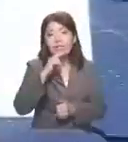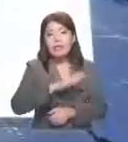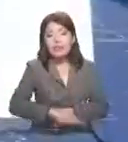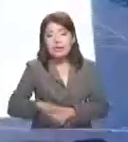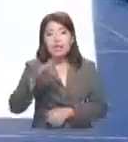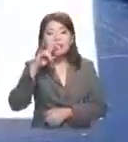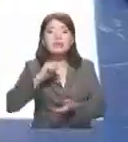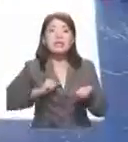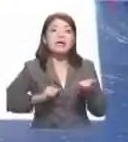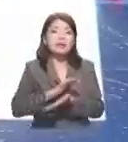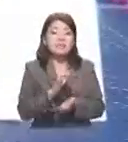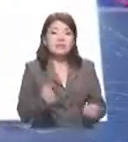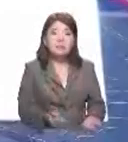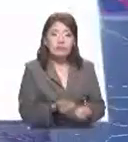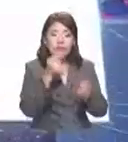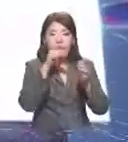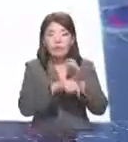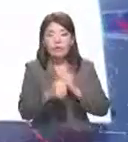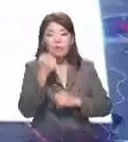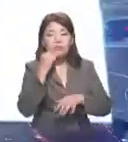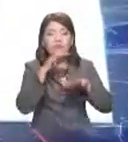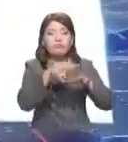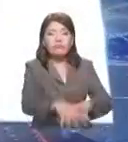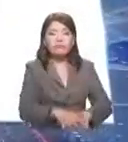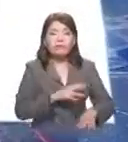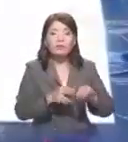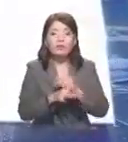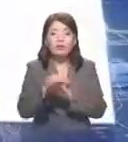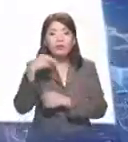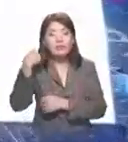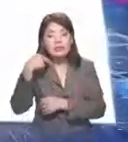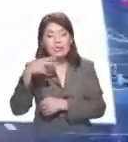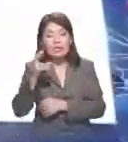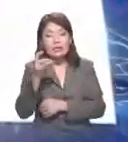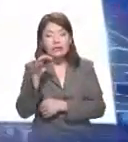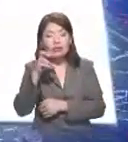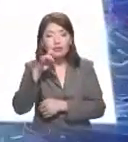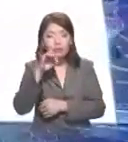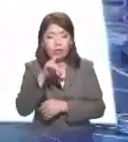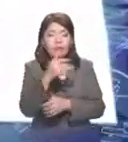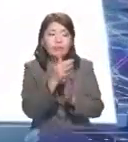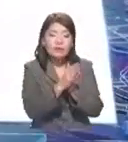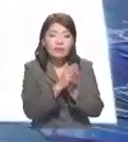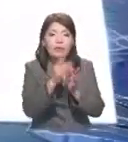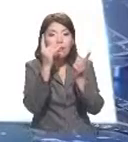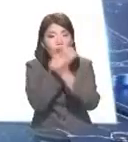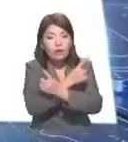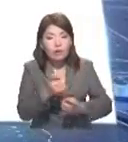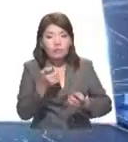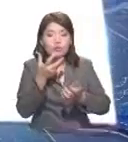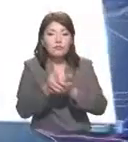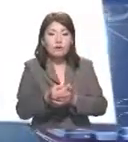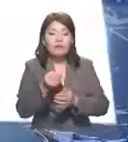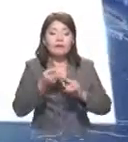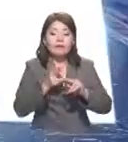Казахстан отказался поддержать вторжение Москвы в Украину. Напротив, президент Казахстана Касым-Жомарт Токаев несколько раз публично выражал позицию своей